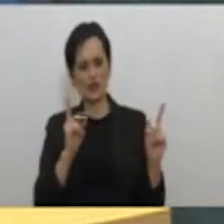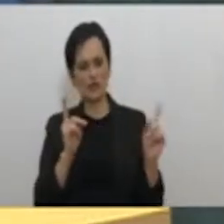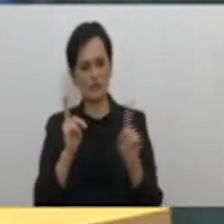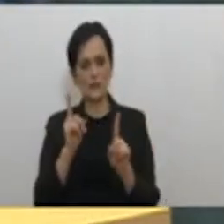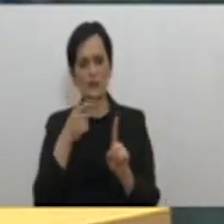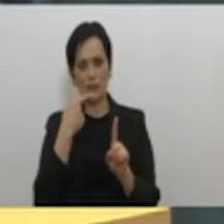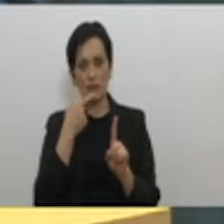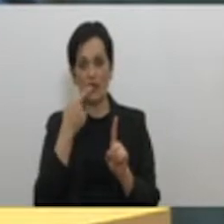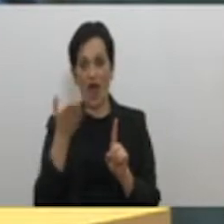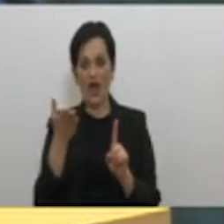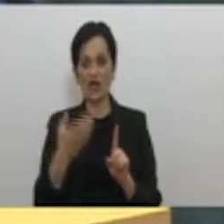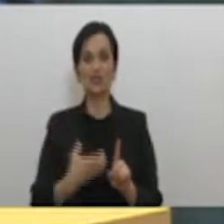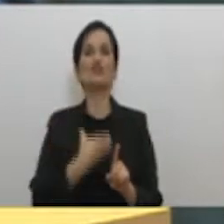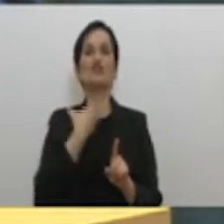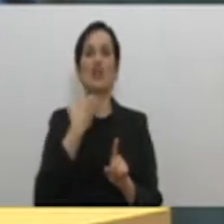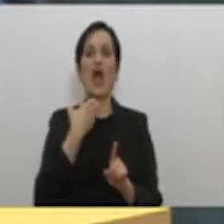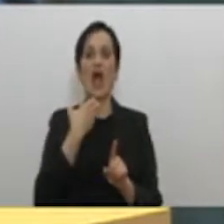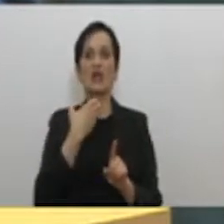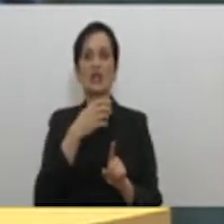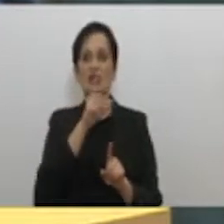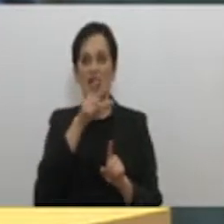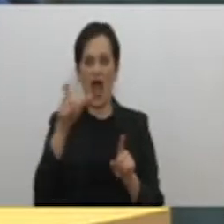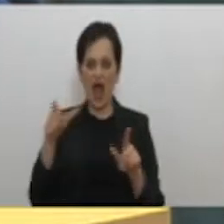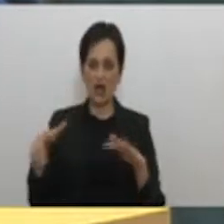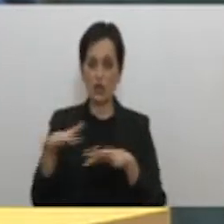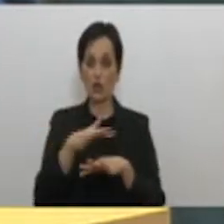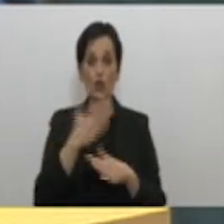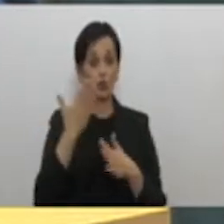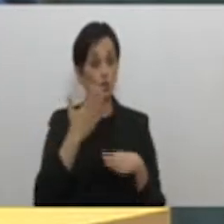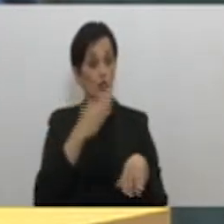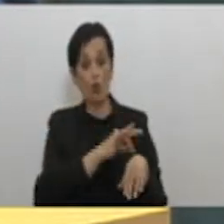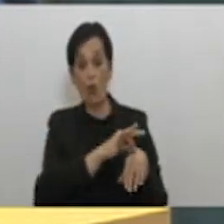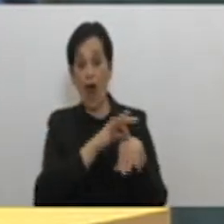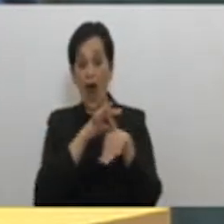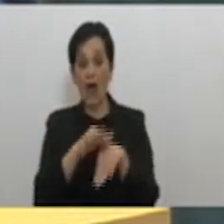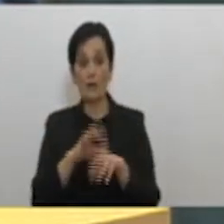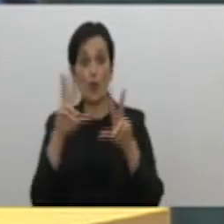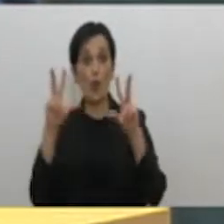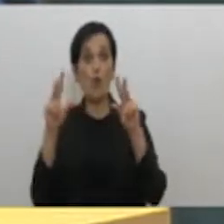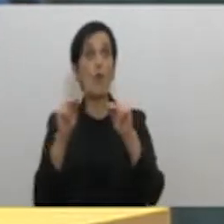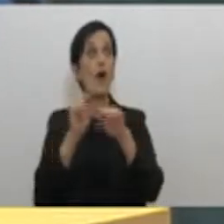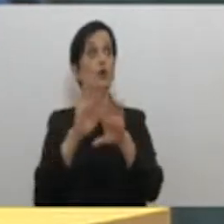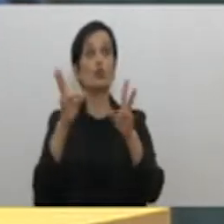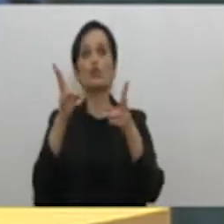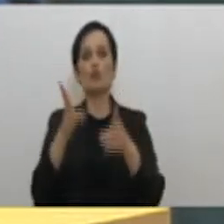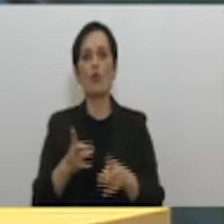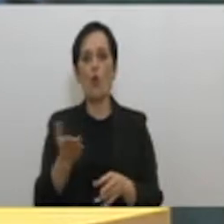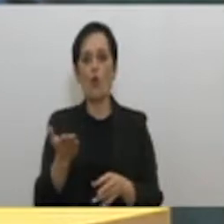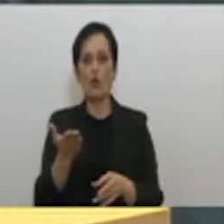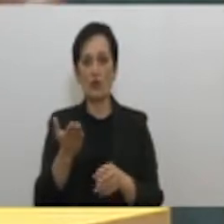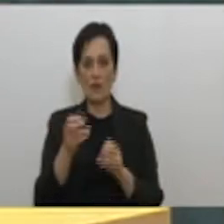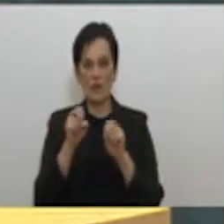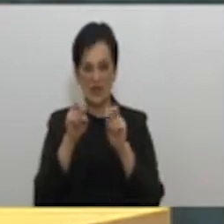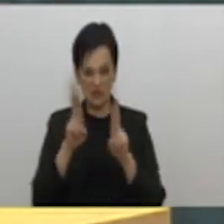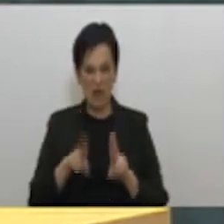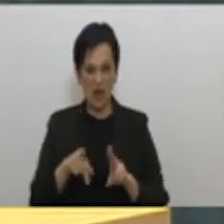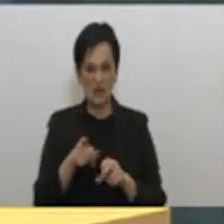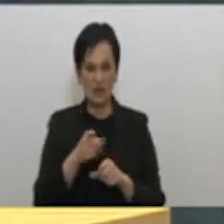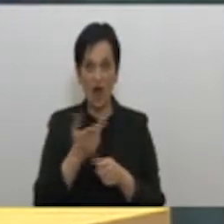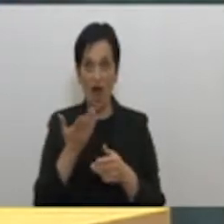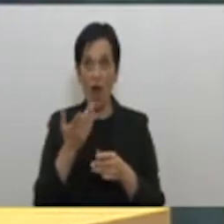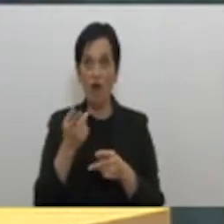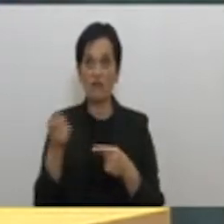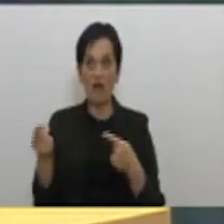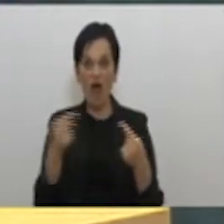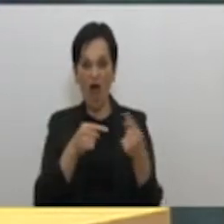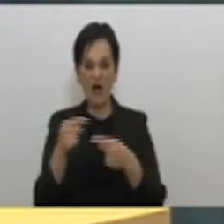რომ აი შეეშინდათ და გაივსო აქ ხალხით და თუ არ მოიყვანეს და რაღაც უბედურება მოხდა, სპეციალურად მოაწყვეთ, ზოგინდა თუ არა ესენი